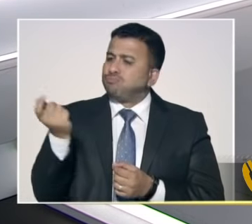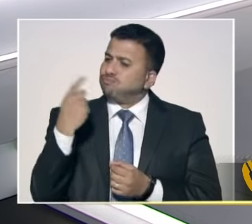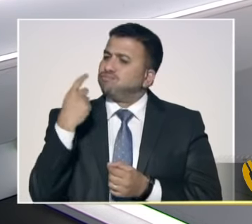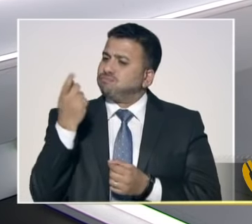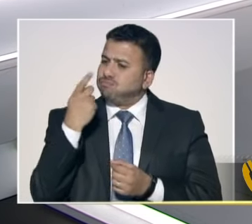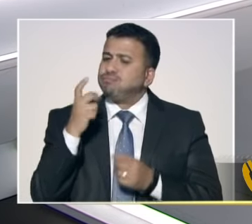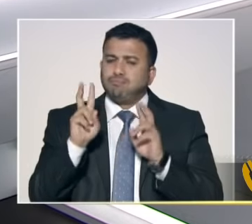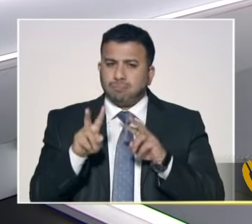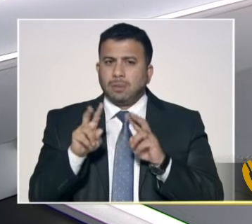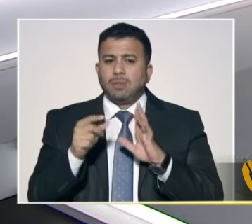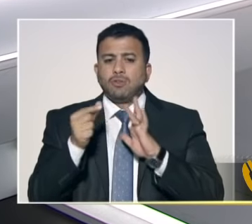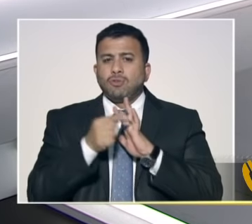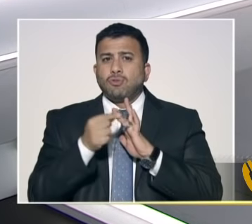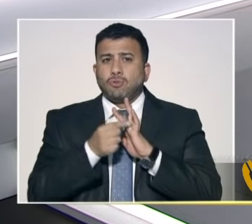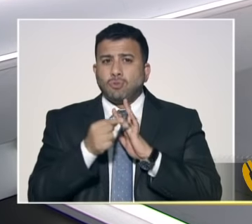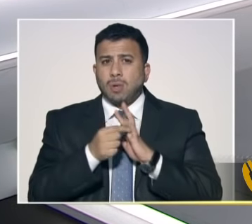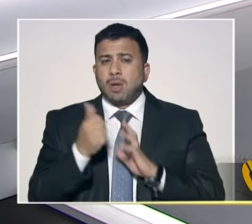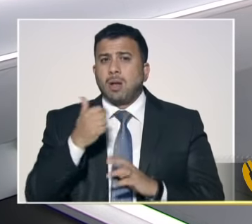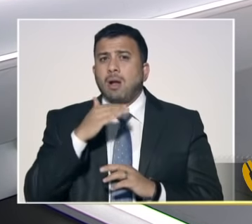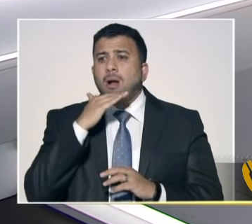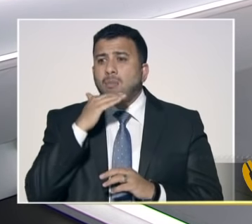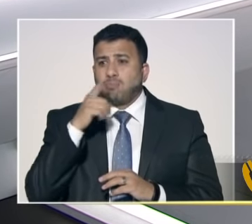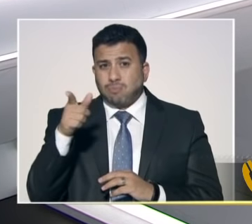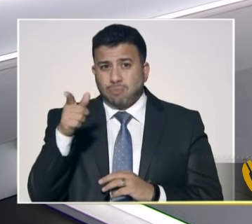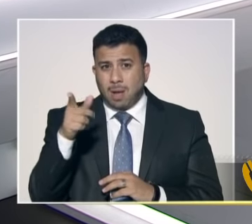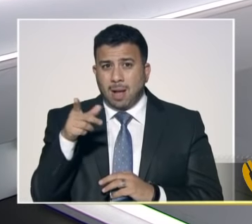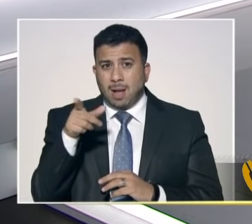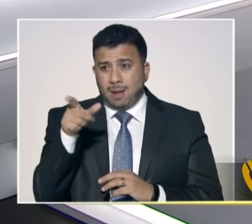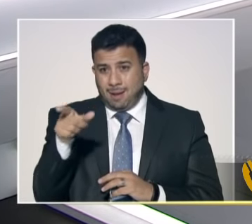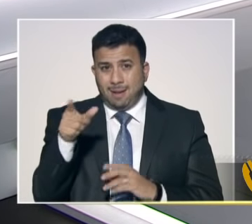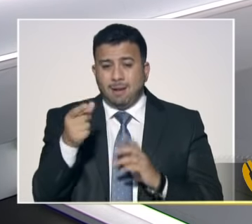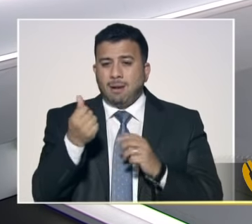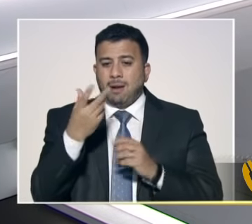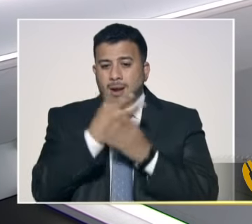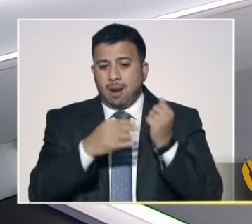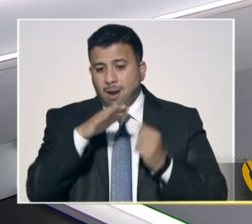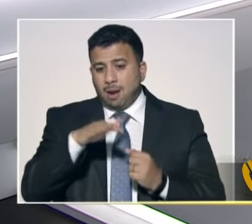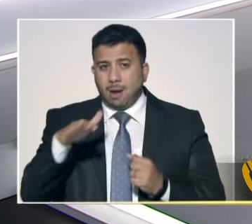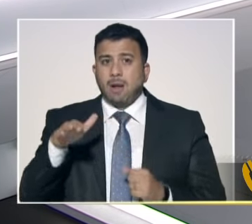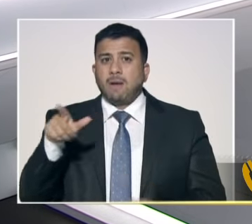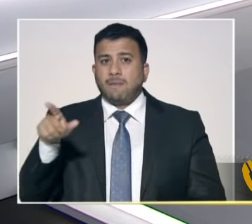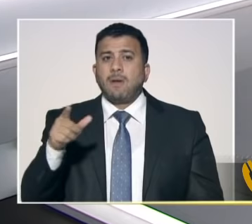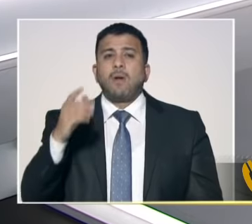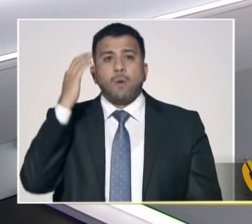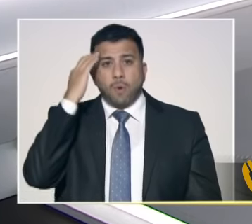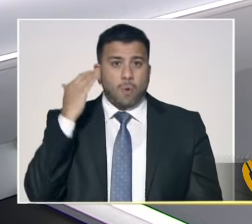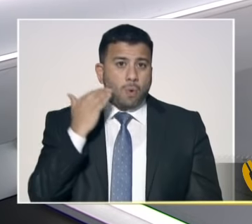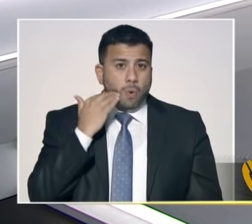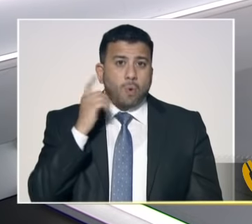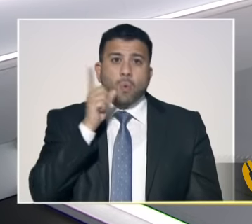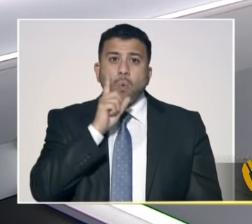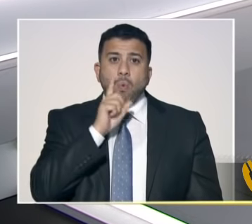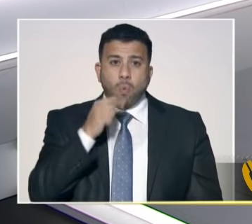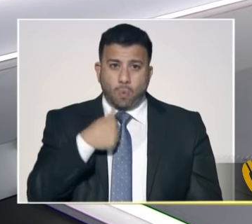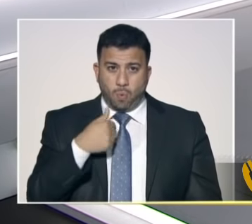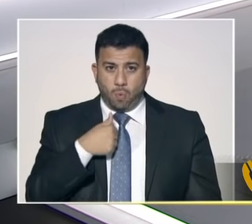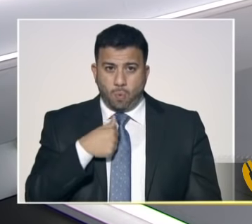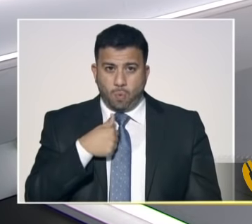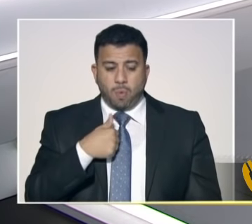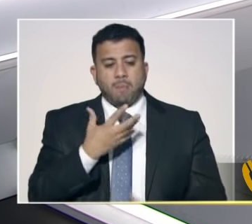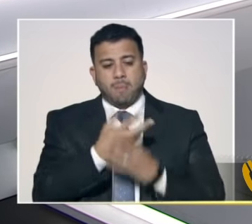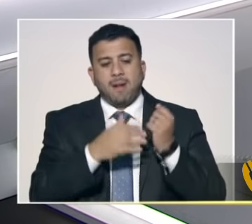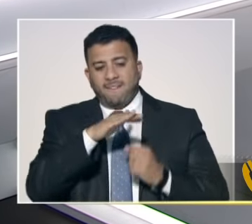وزوجة أبي كان لديها قصر أطفال، وأمي لديها بنات متزوجات وأولاد يعني.